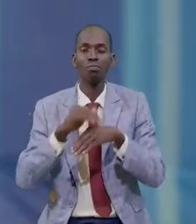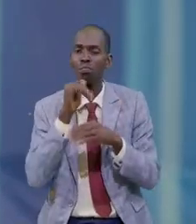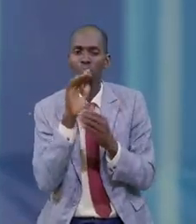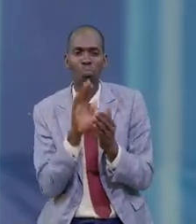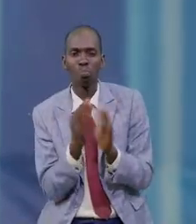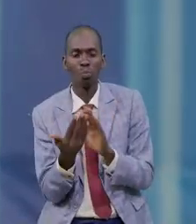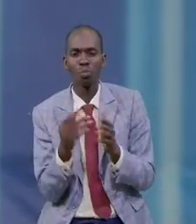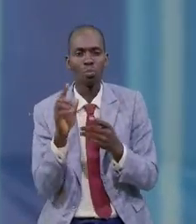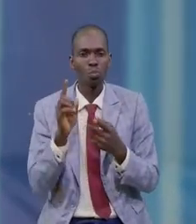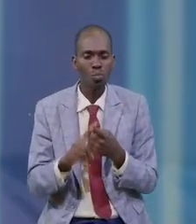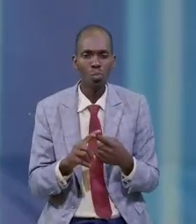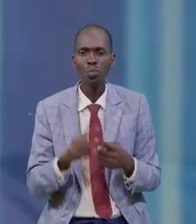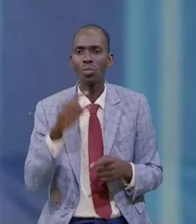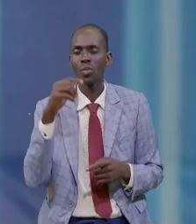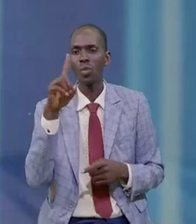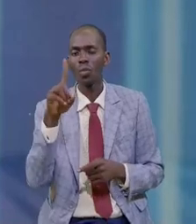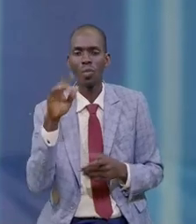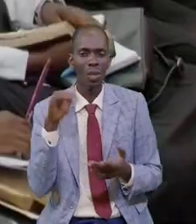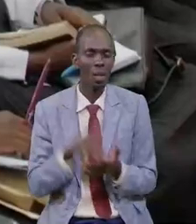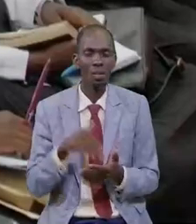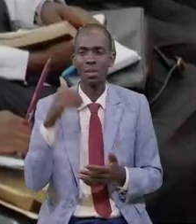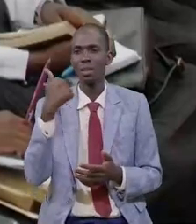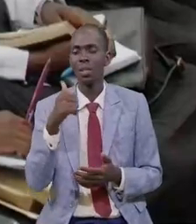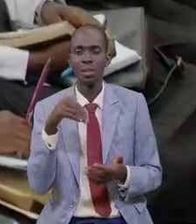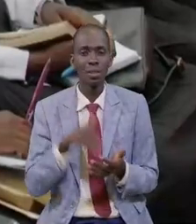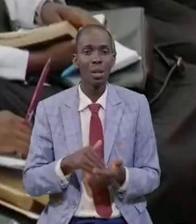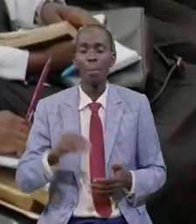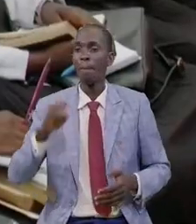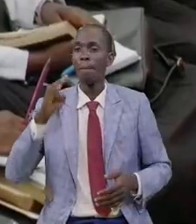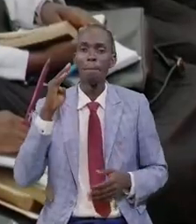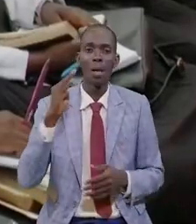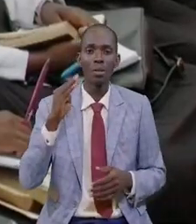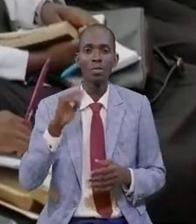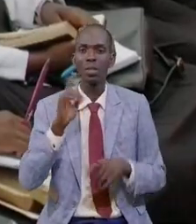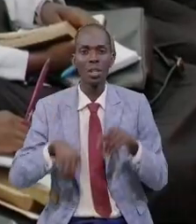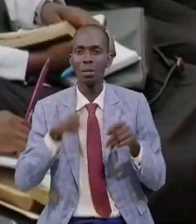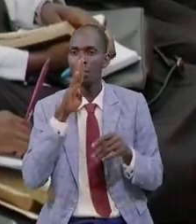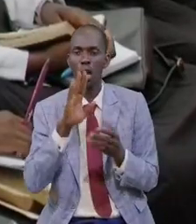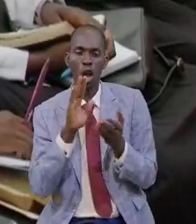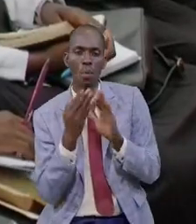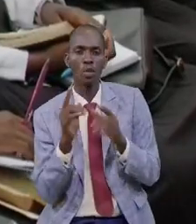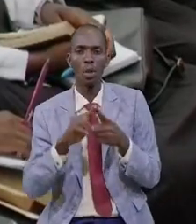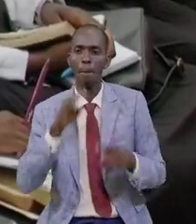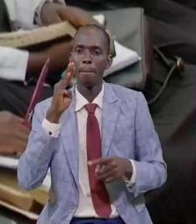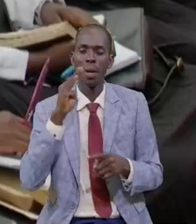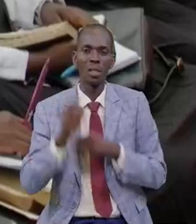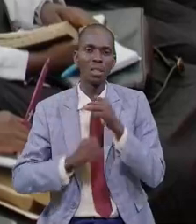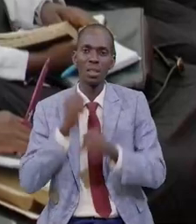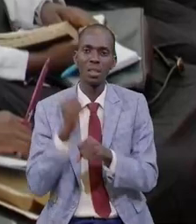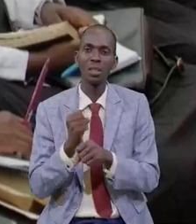10000 milliers d'années des milliards d'années au ciel pour